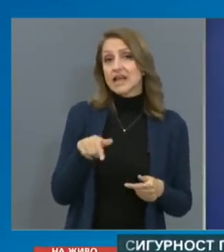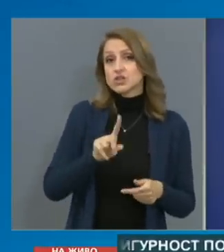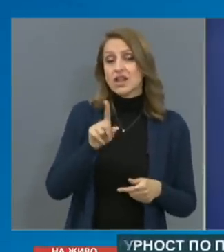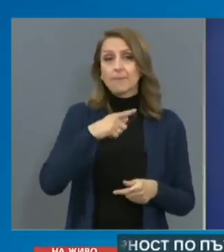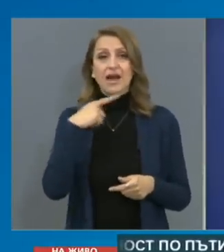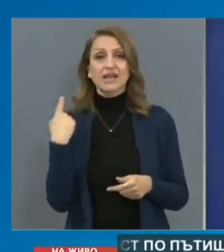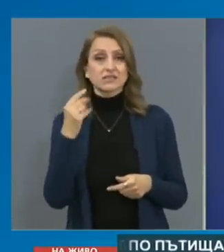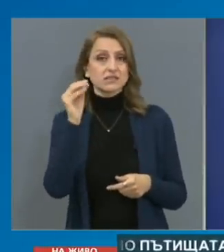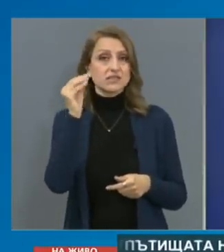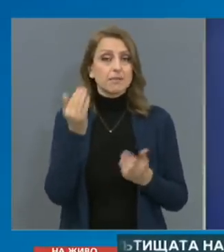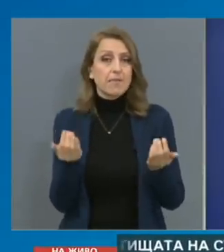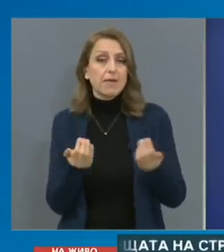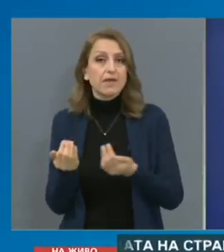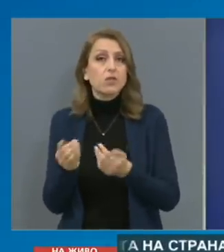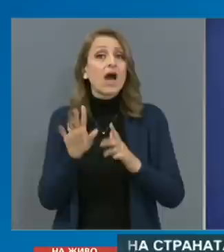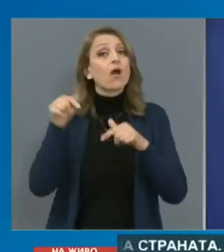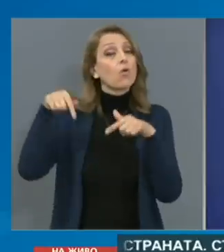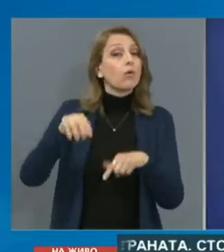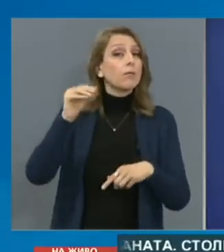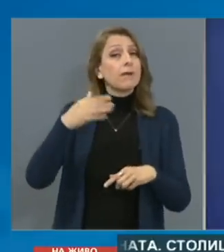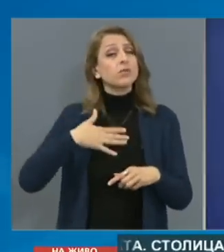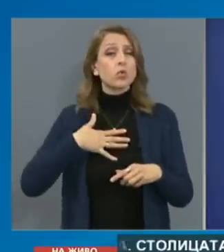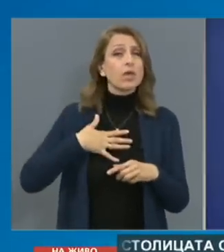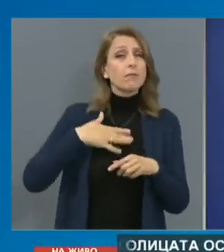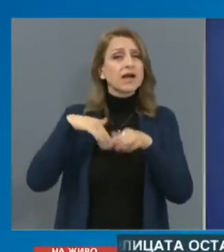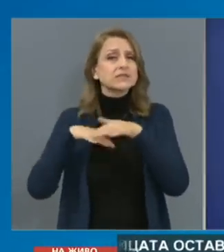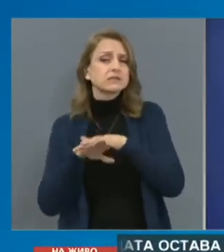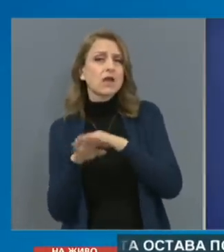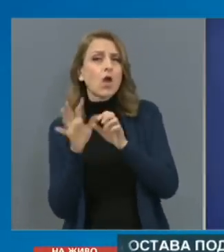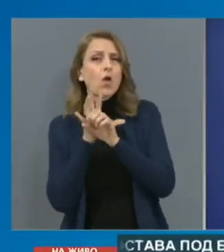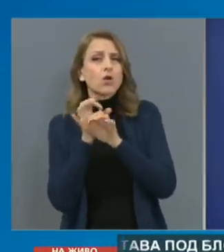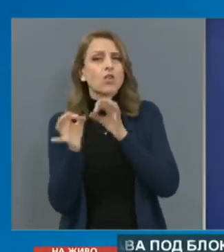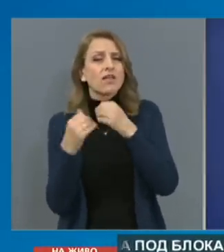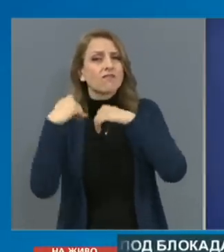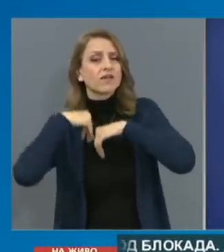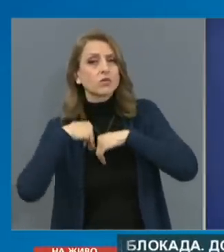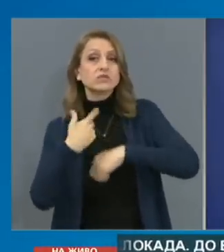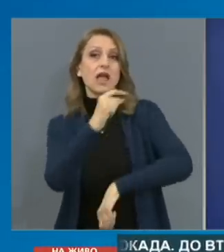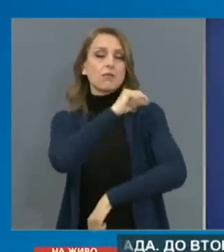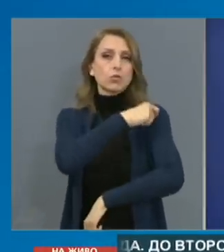детето, ако да кажем, че то е носител на COVID-19 и се имунизира.